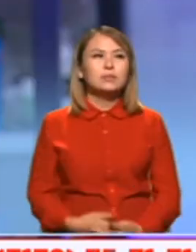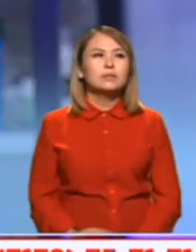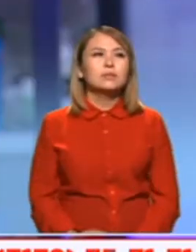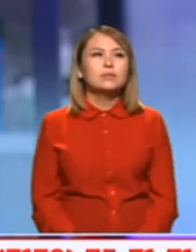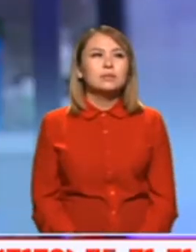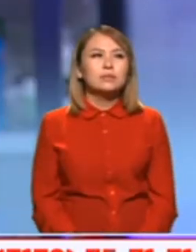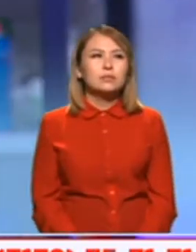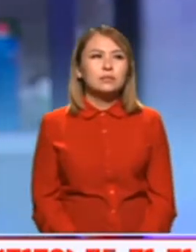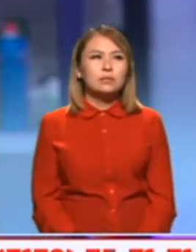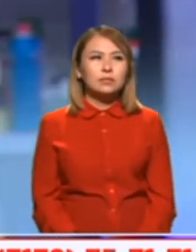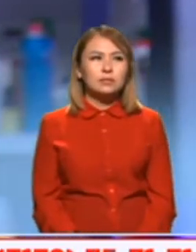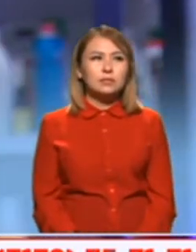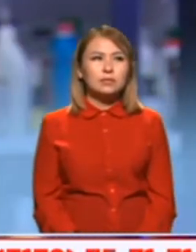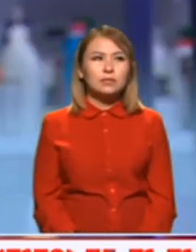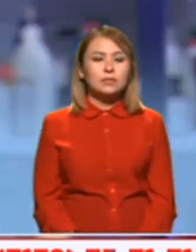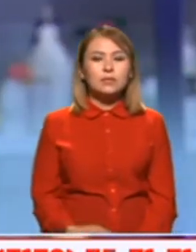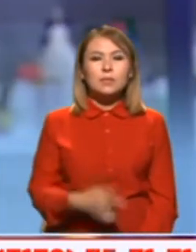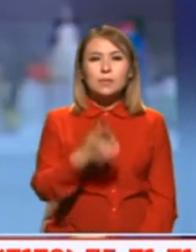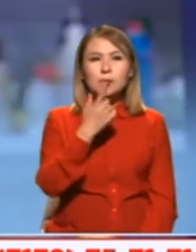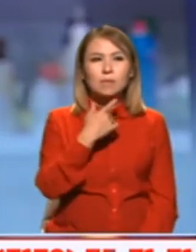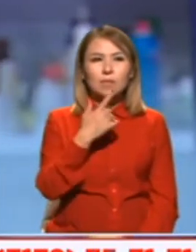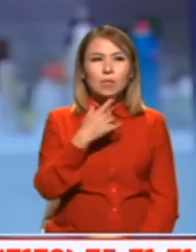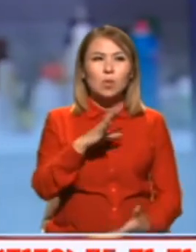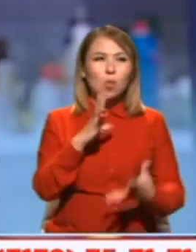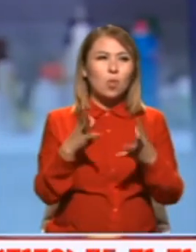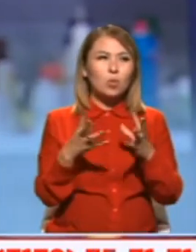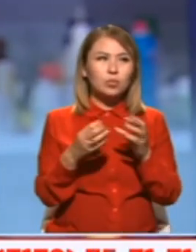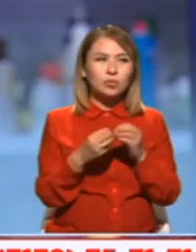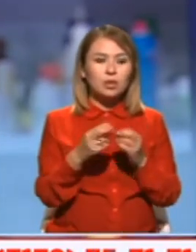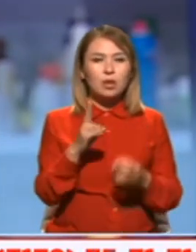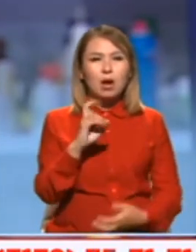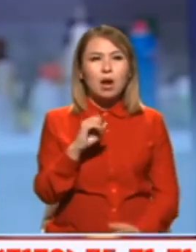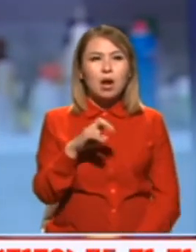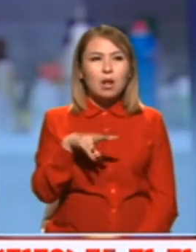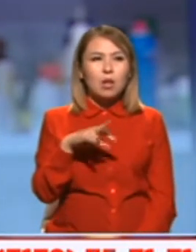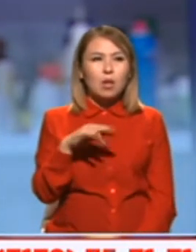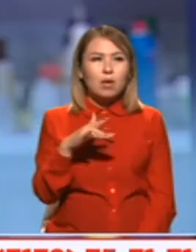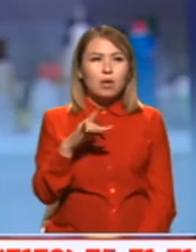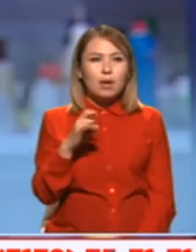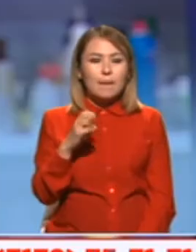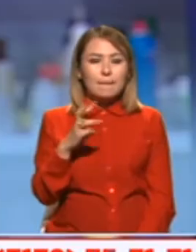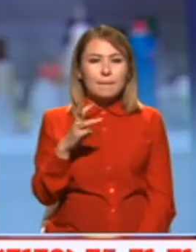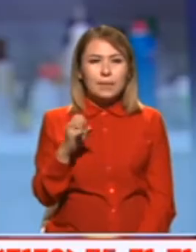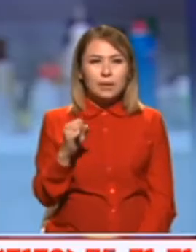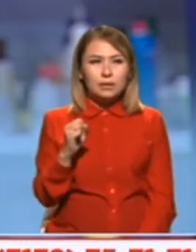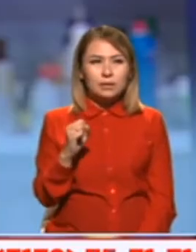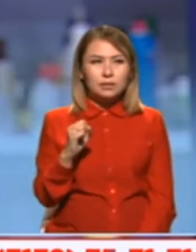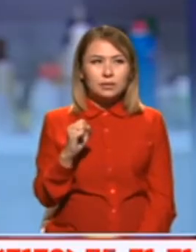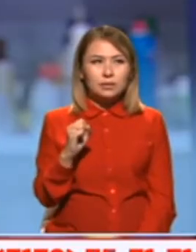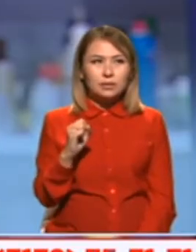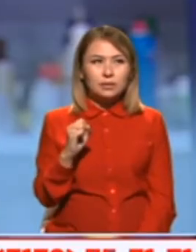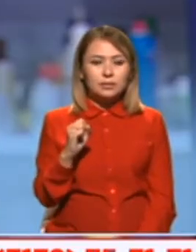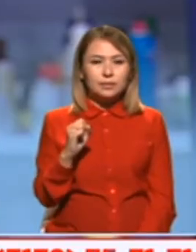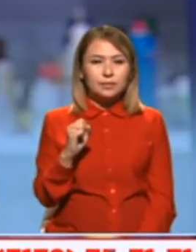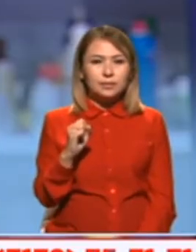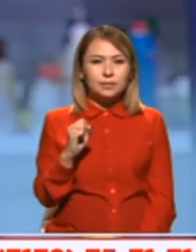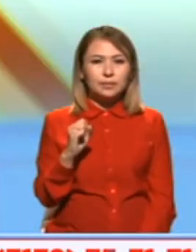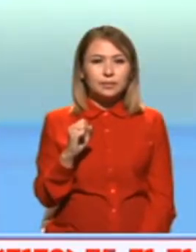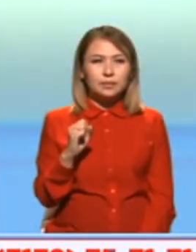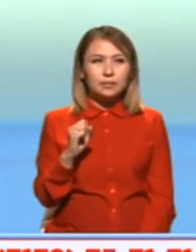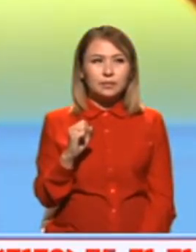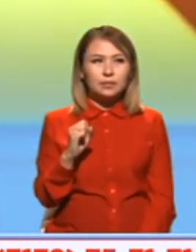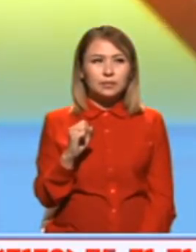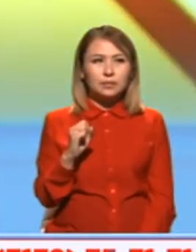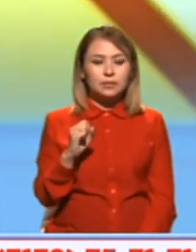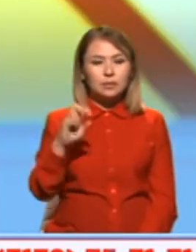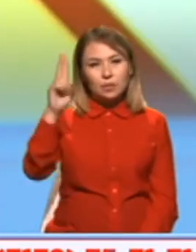кісіге жалпы қан анализін тапсыру қажет болады, және одан кейін бар коагулограммалық анализдер тапсыру қажет болады. Сонымен бірге, яғни зәр анализін